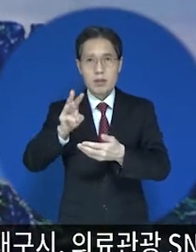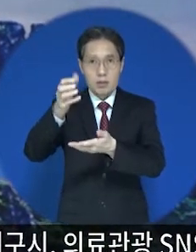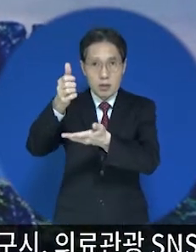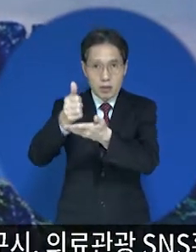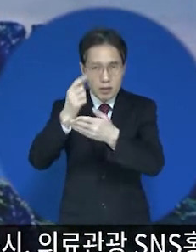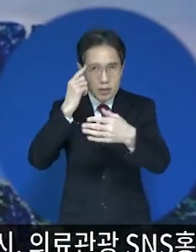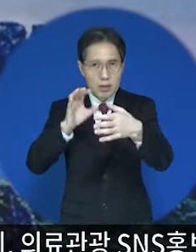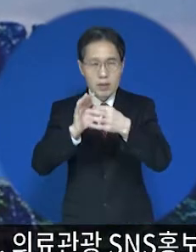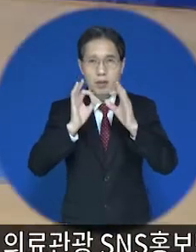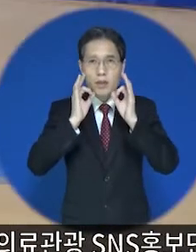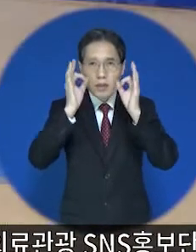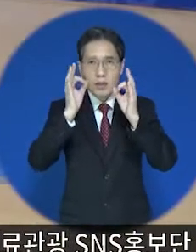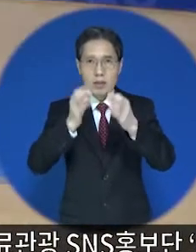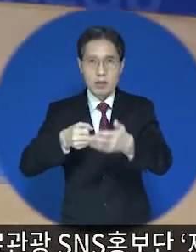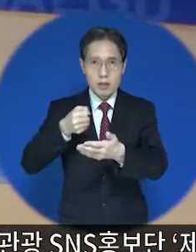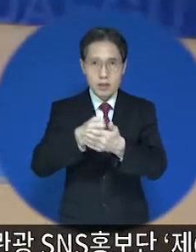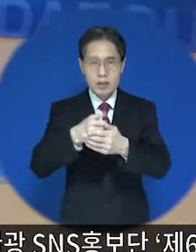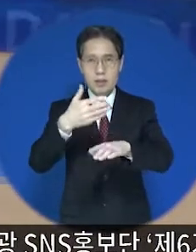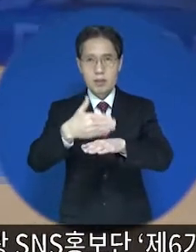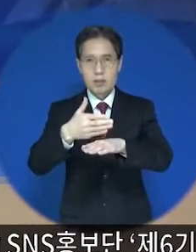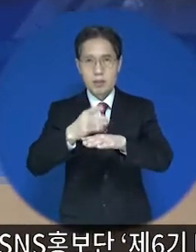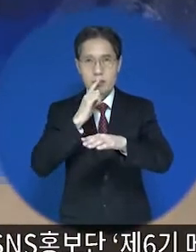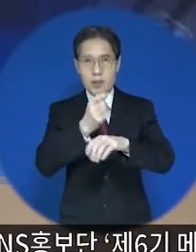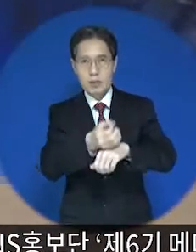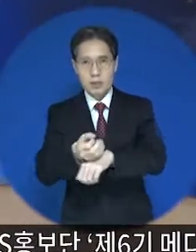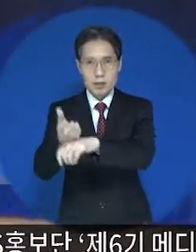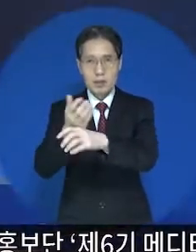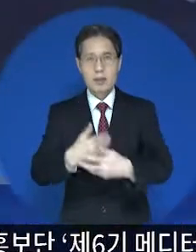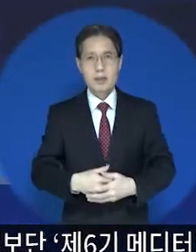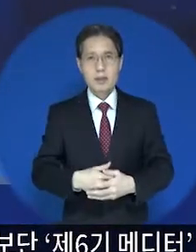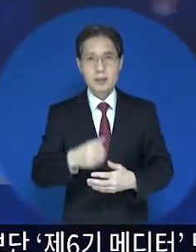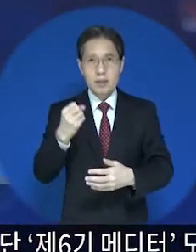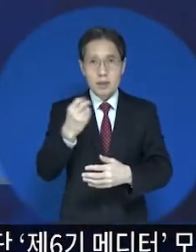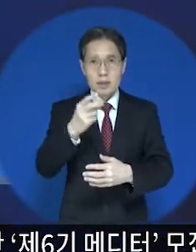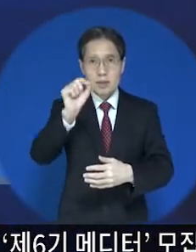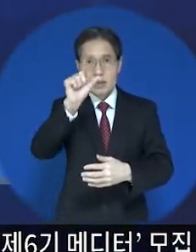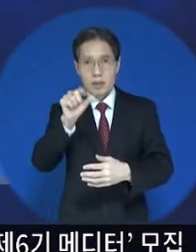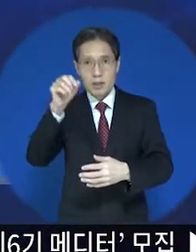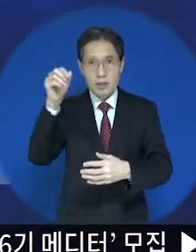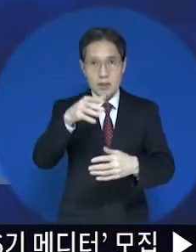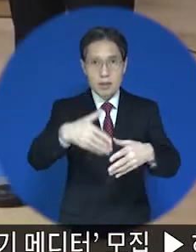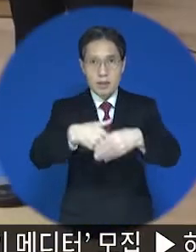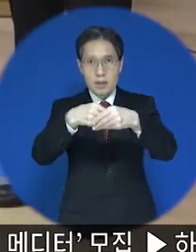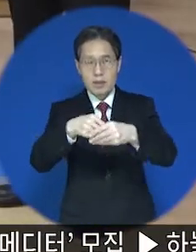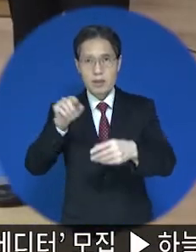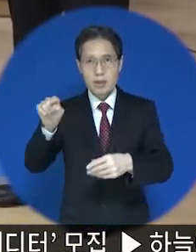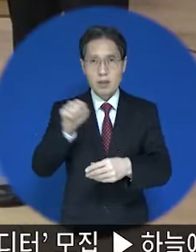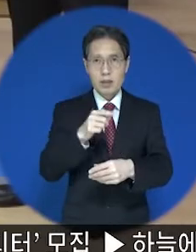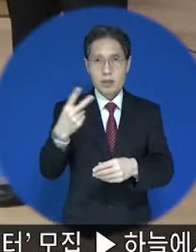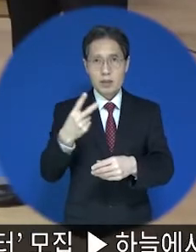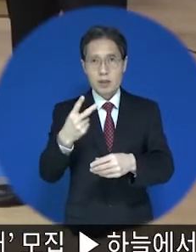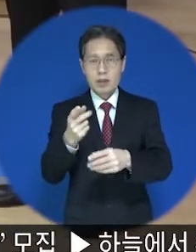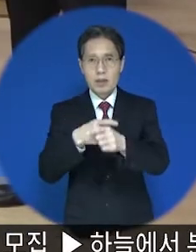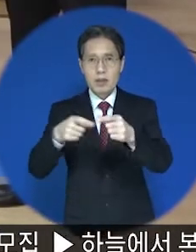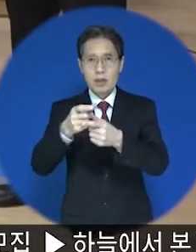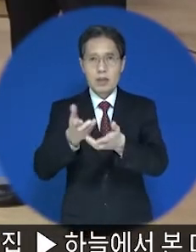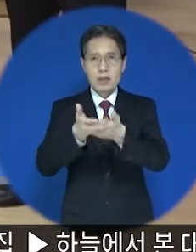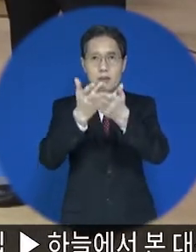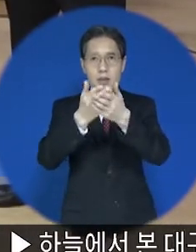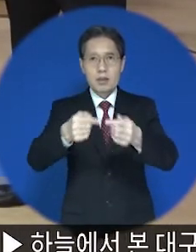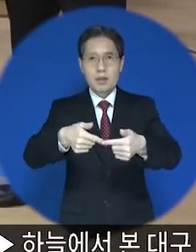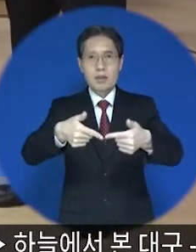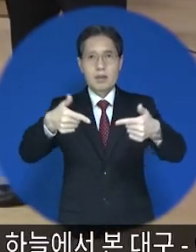시장의 관심과 노력 결단의 감사의 말을 전했습니다 이와 함께 달빛 동맹으로 양 도시가 더욱 발전하고